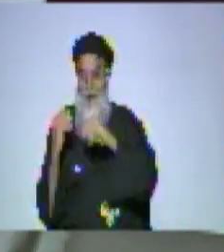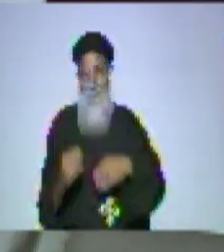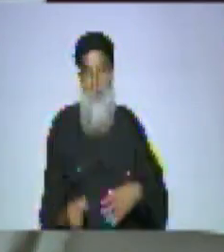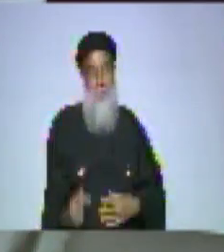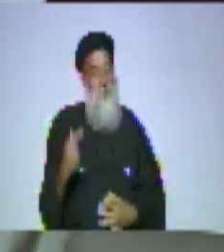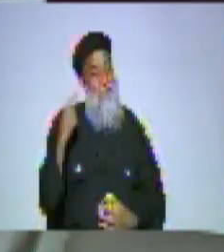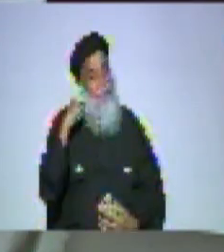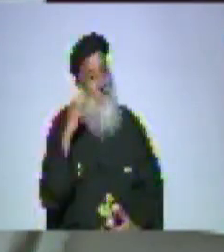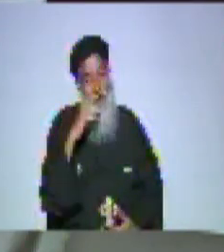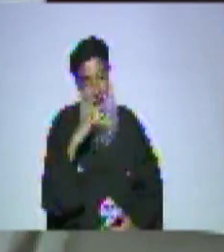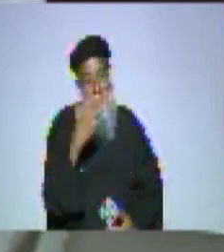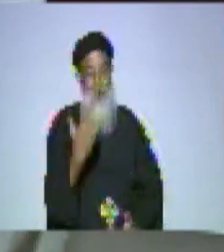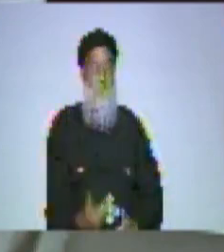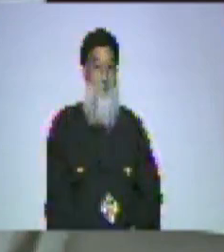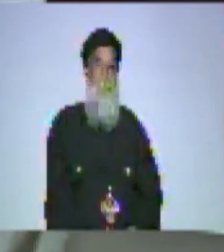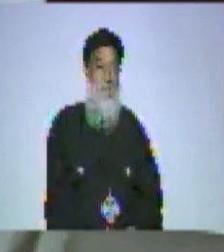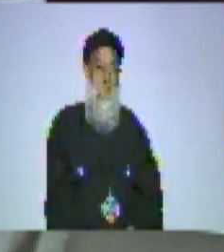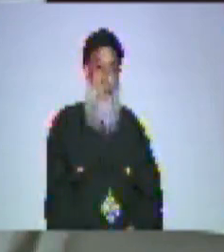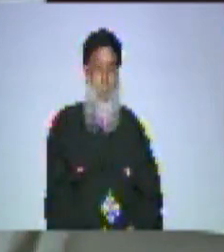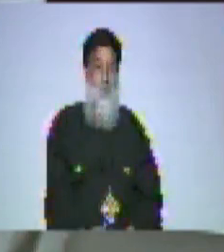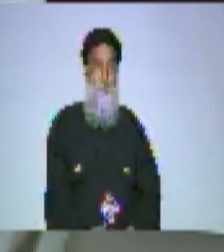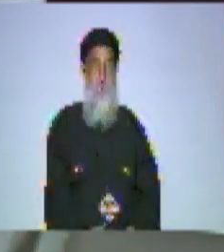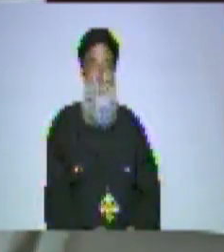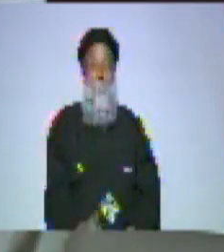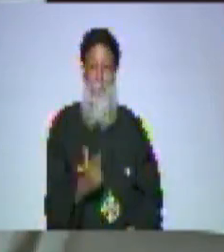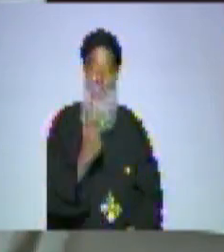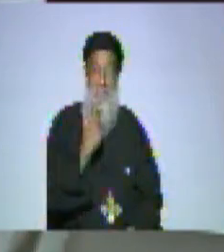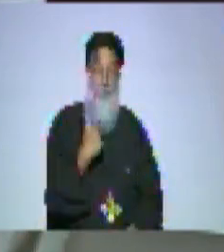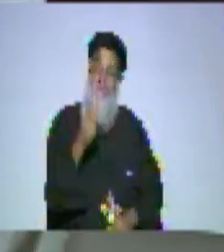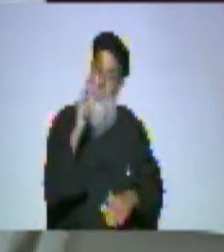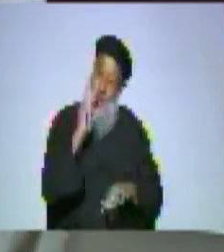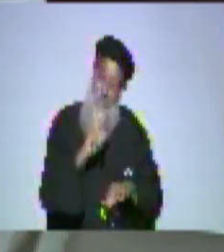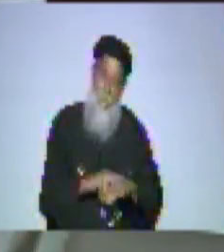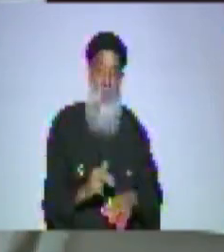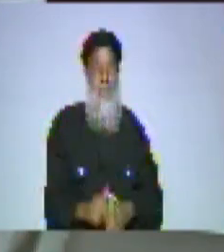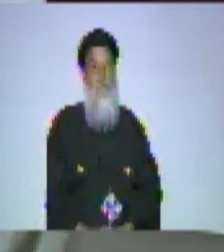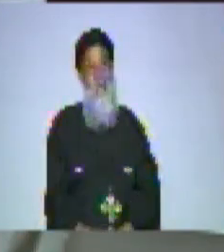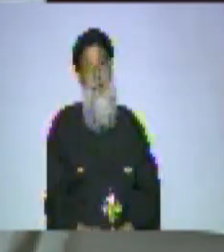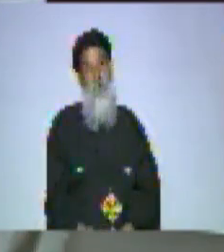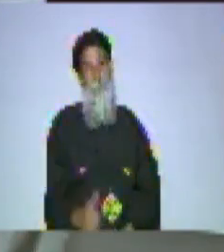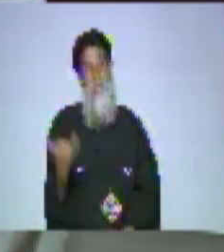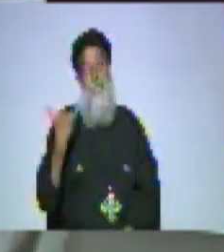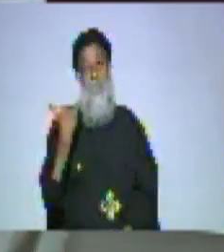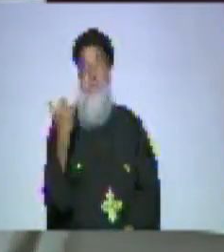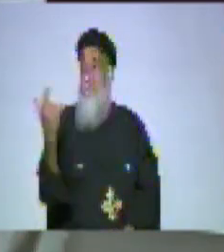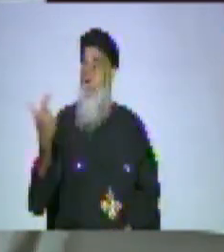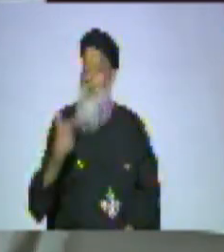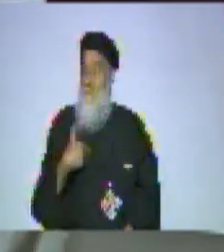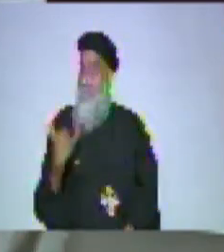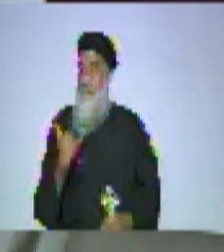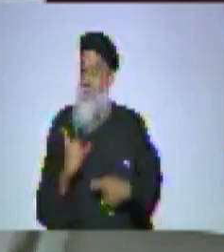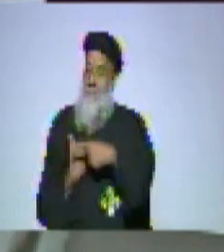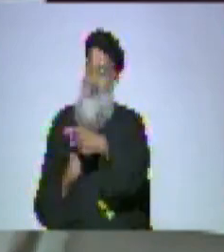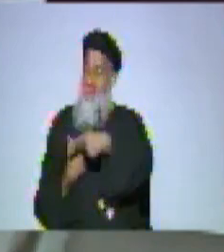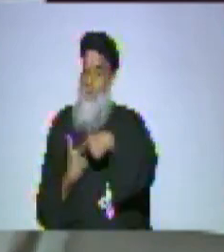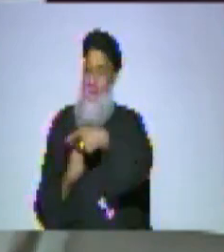كلامه واسمع كلامه واحب كمان ان انا ابقى قريب منه